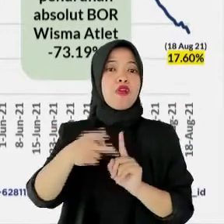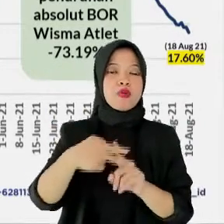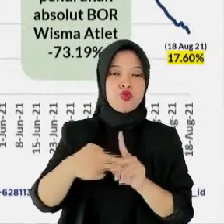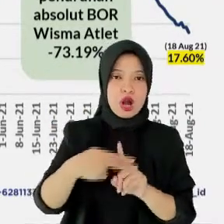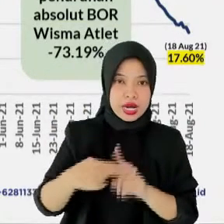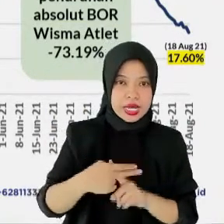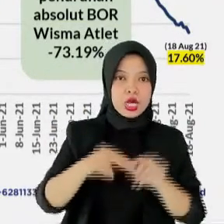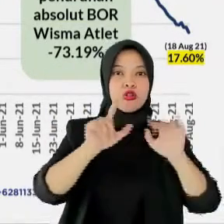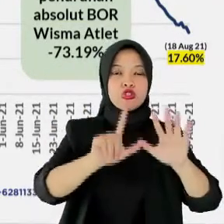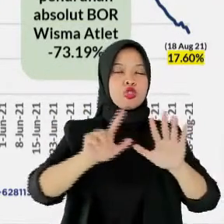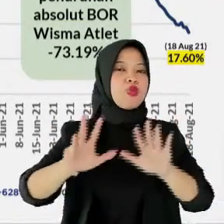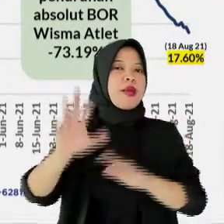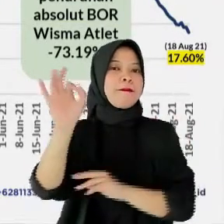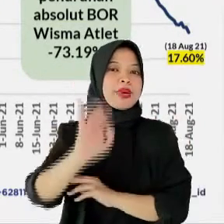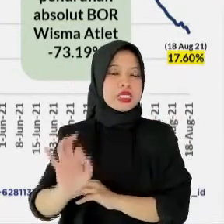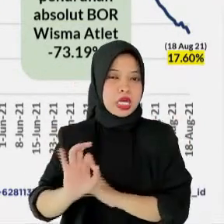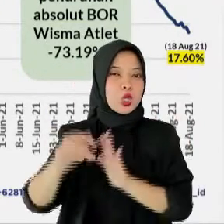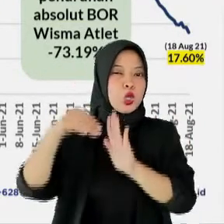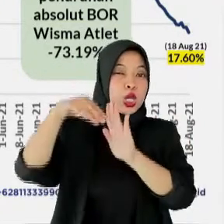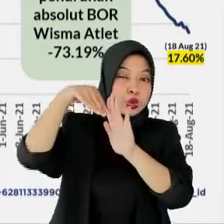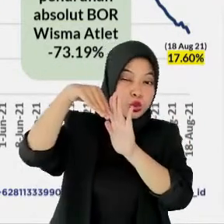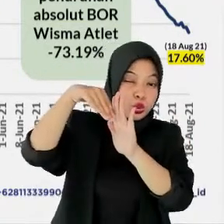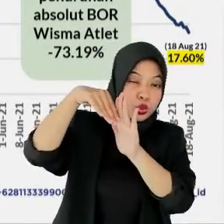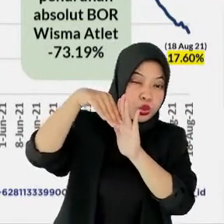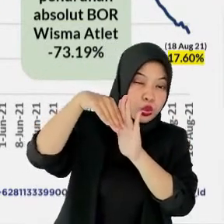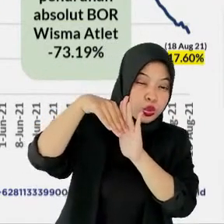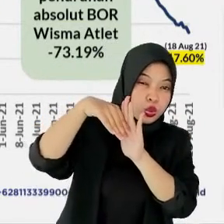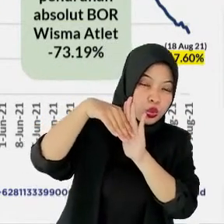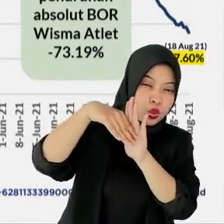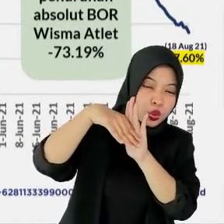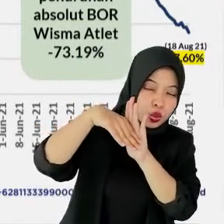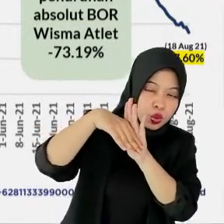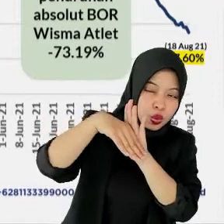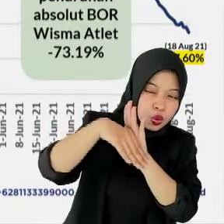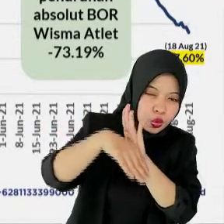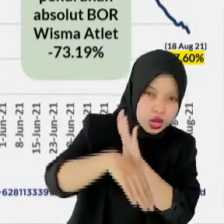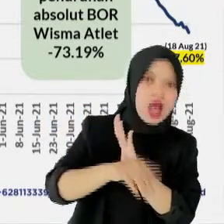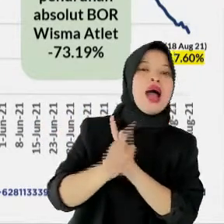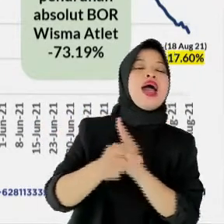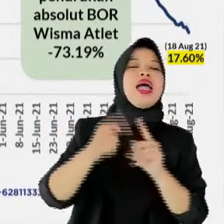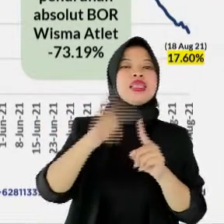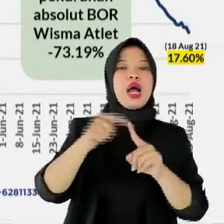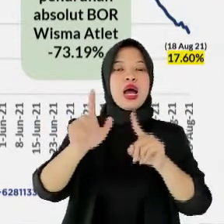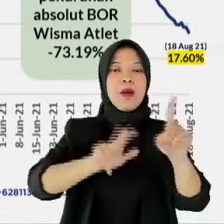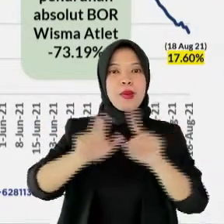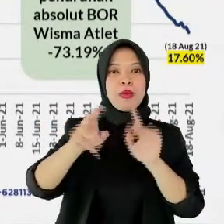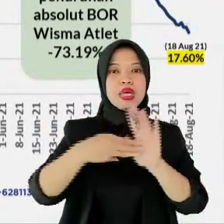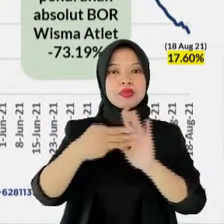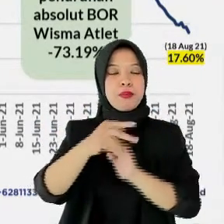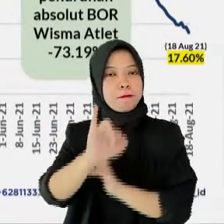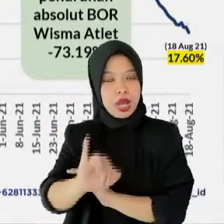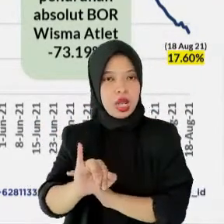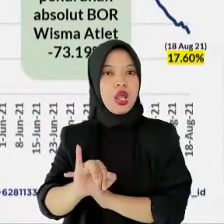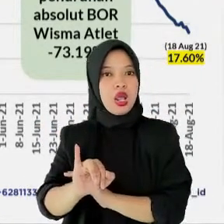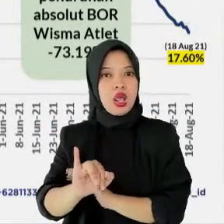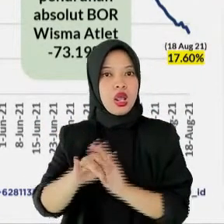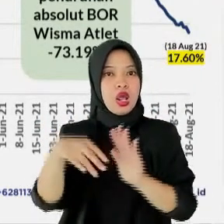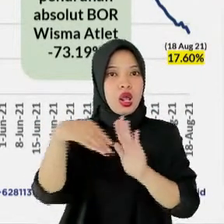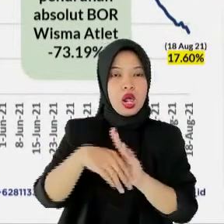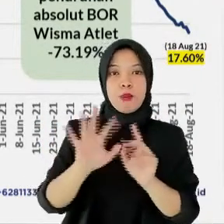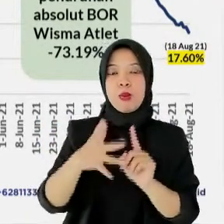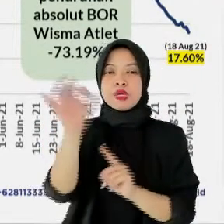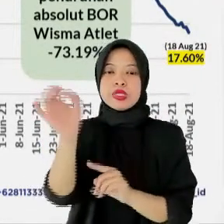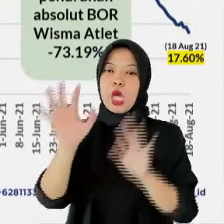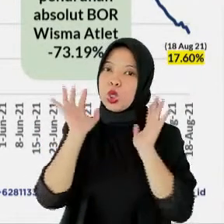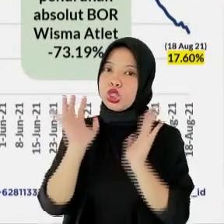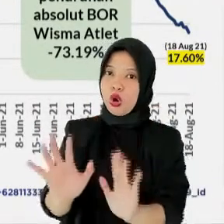angka 79%, baru dia turun dengan konsisten, bahkan di tanggal 18 Mei ini sempat angkanya di